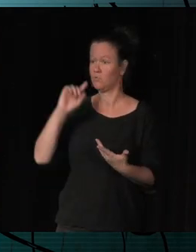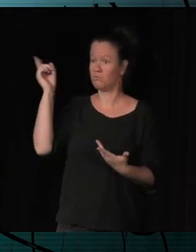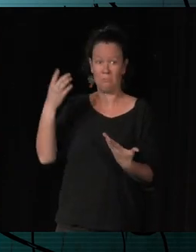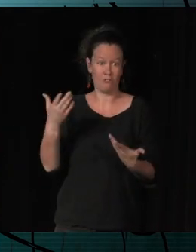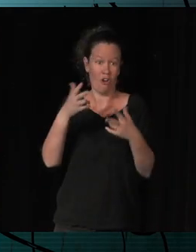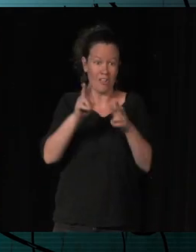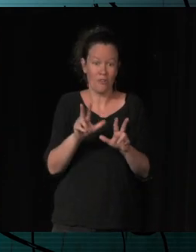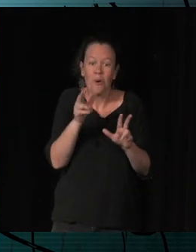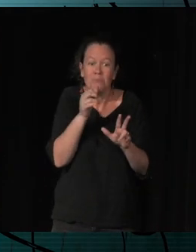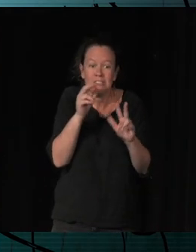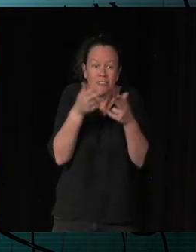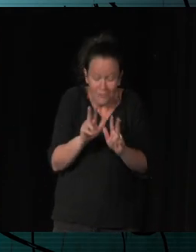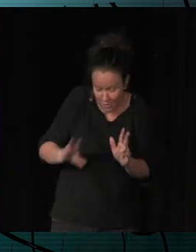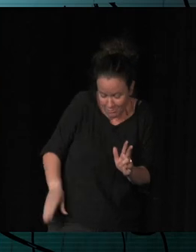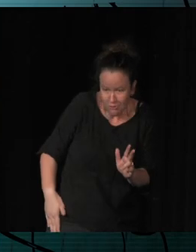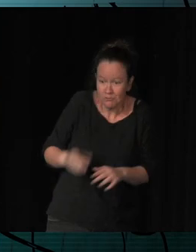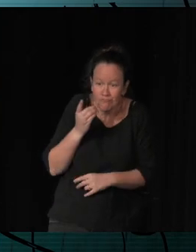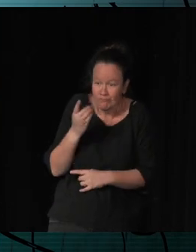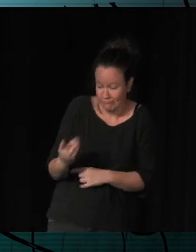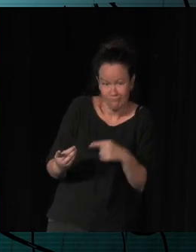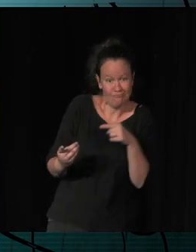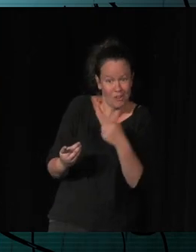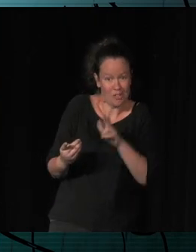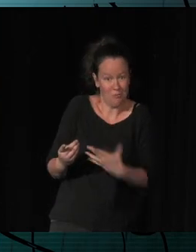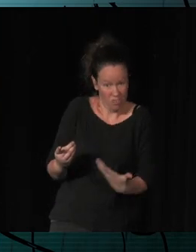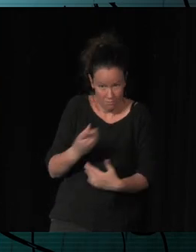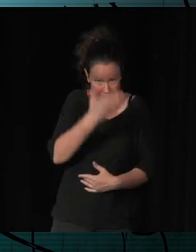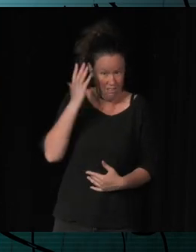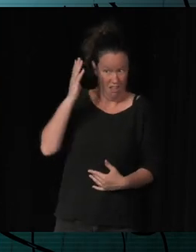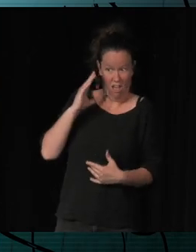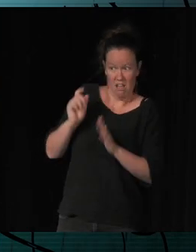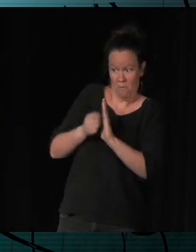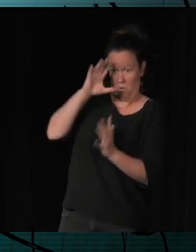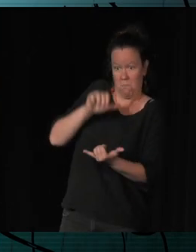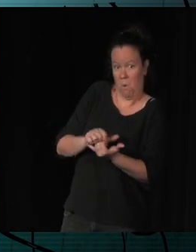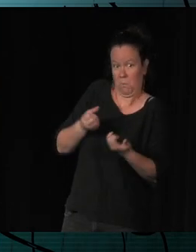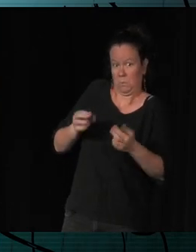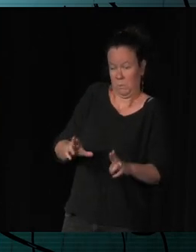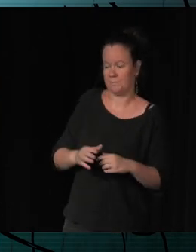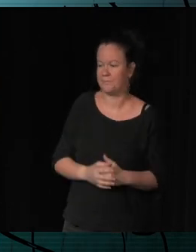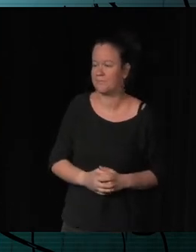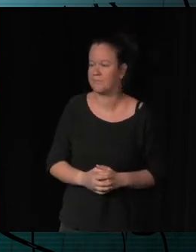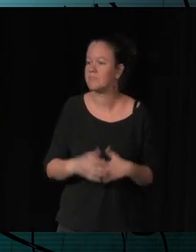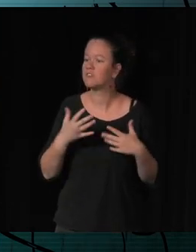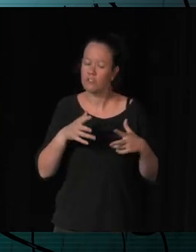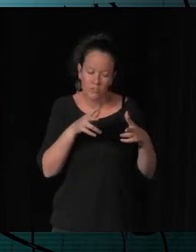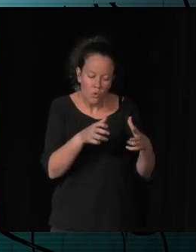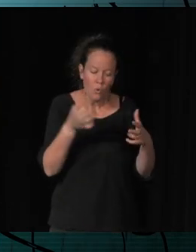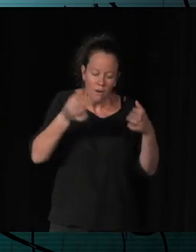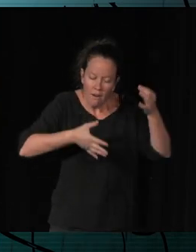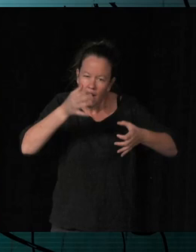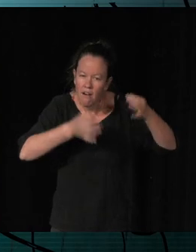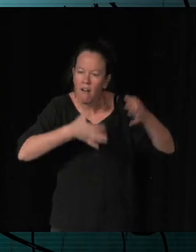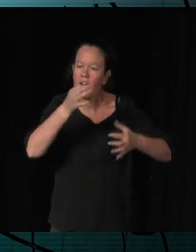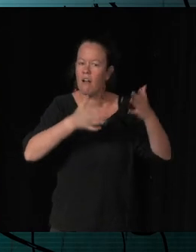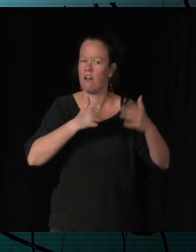poche ça on l'imaginait absolument pas on pouvait imaginer des évolutions de jeux vidéo parce que déjà en le faisant j'imaginais déjà que je pouvais faire